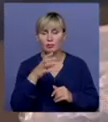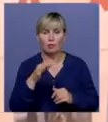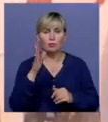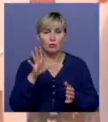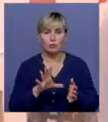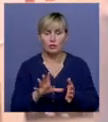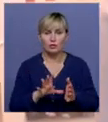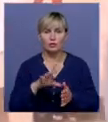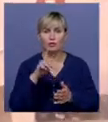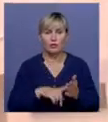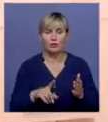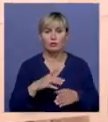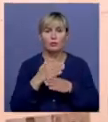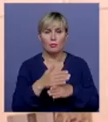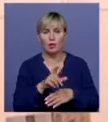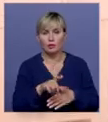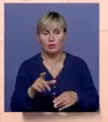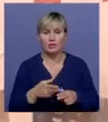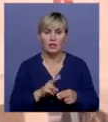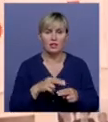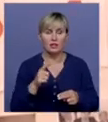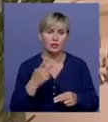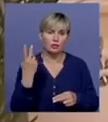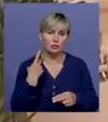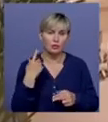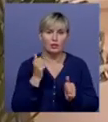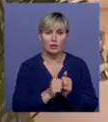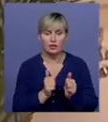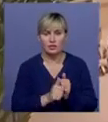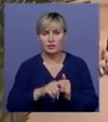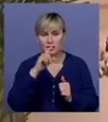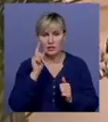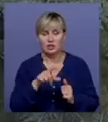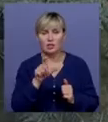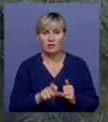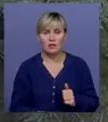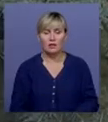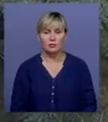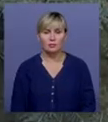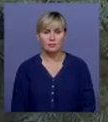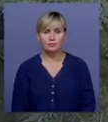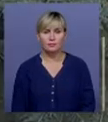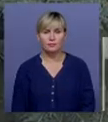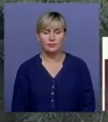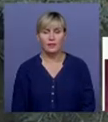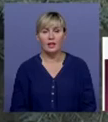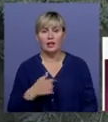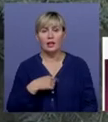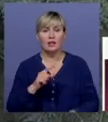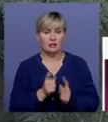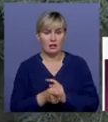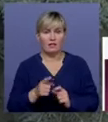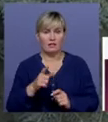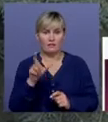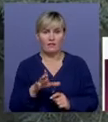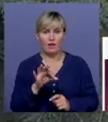энергетик уверен что помогать людям это гражданский долг каждого сознательного человека мейн вал от рук ballu я стал волонтёром